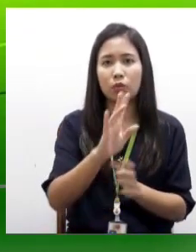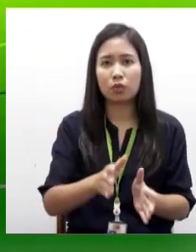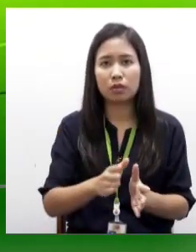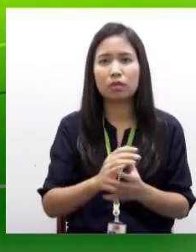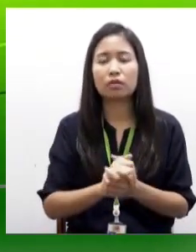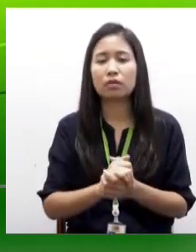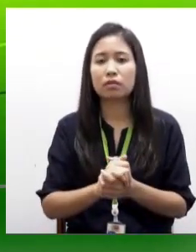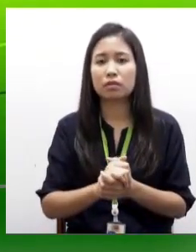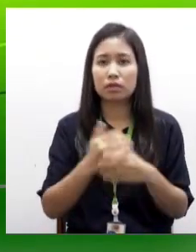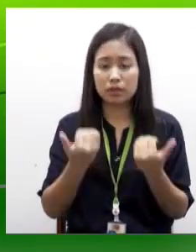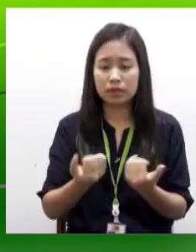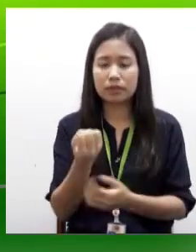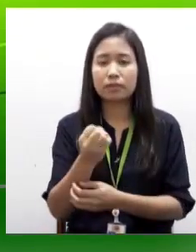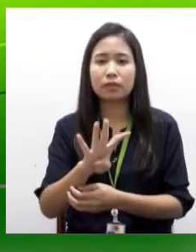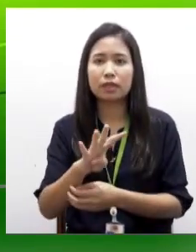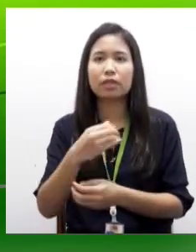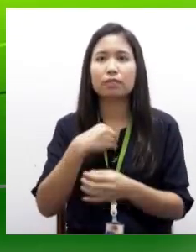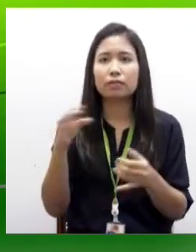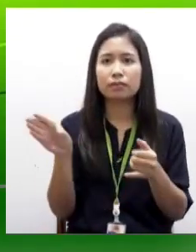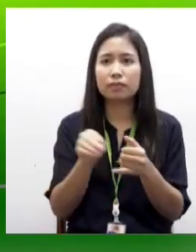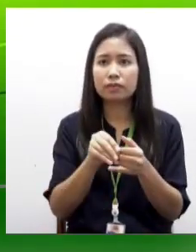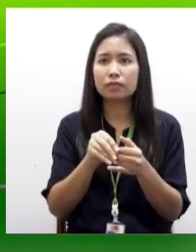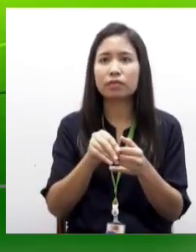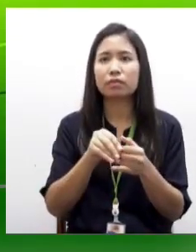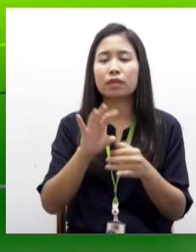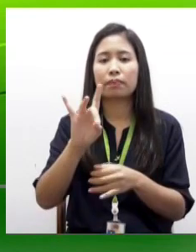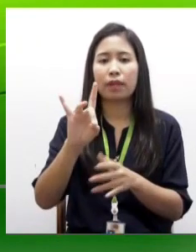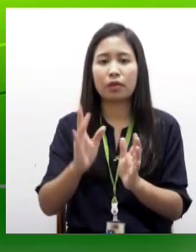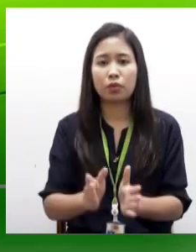คนจนกระทั่งมาถึงวันที่ 14นะครับมีคนที่เชื่ออยู่ 8